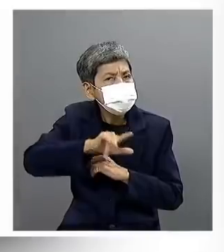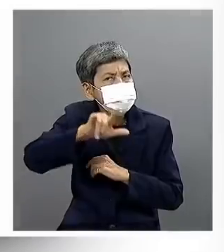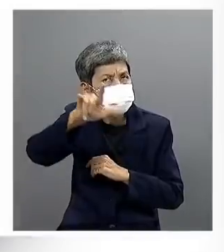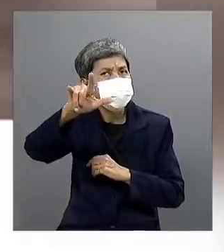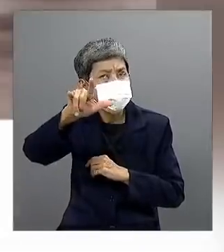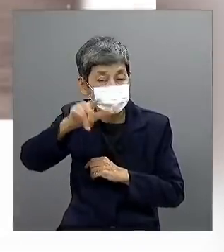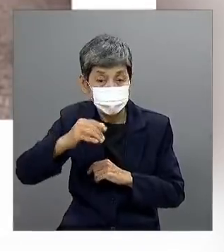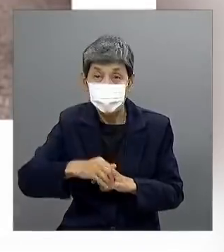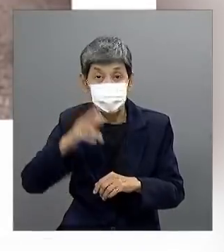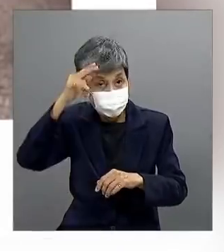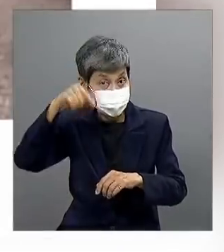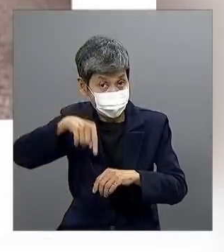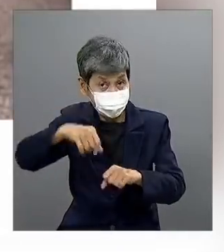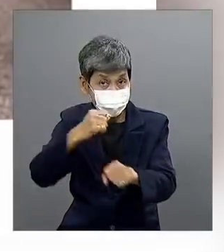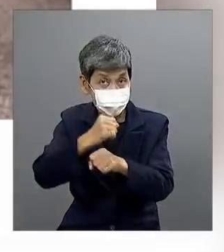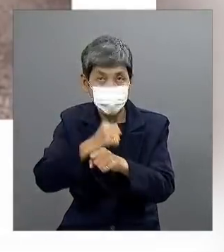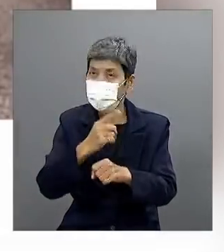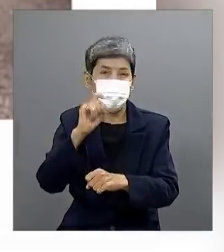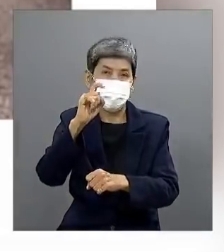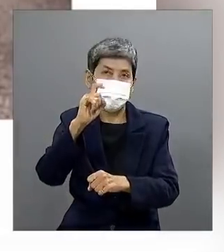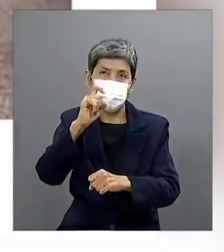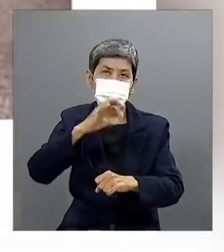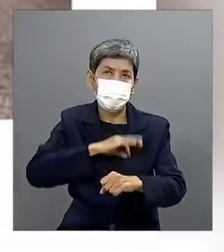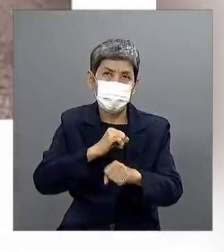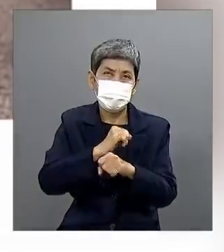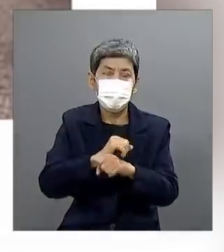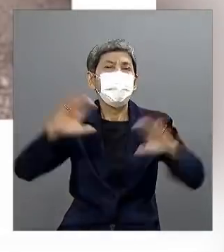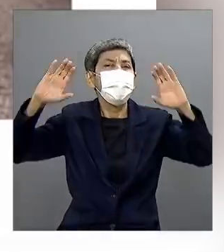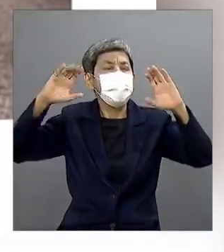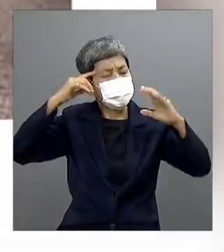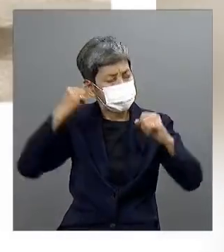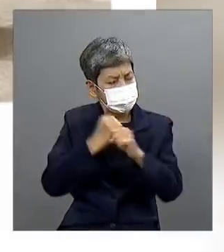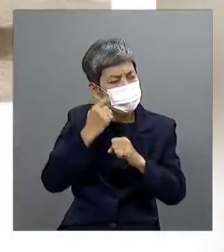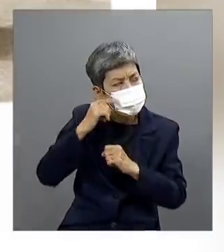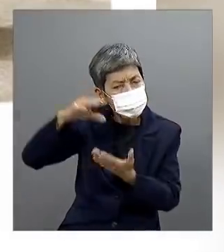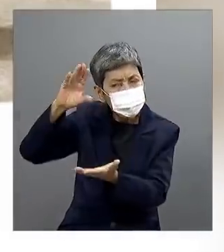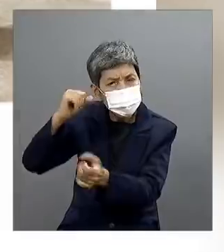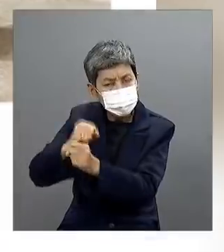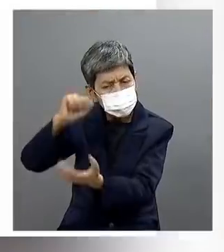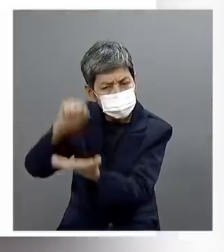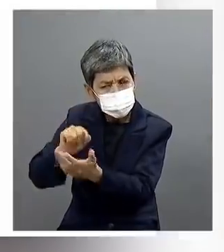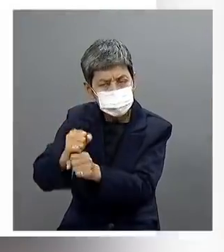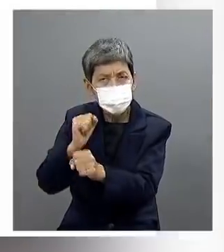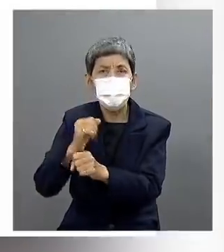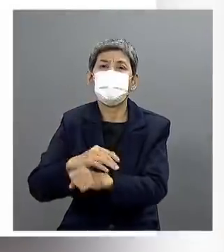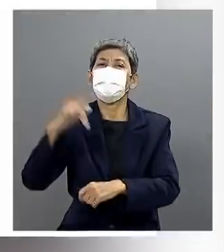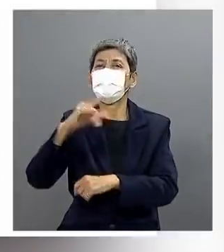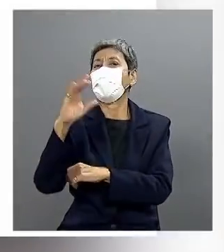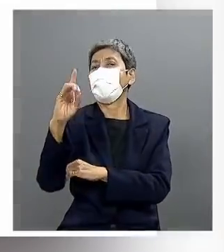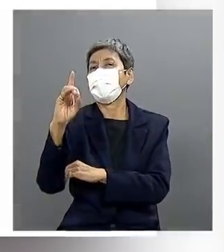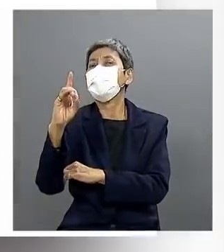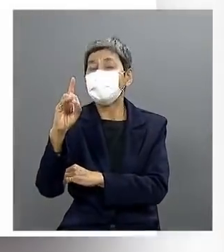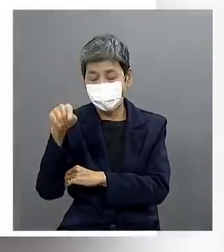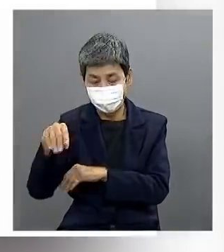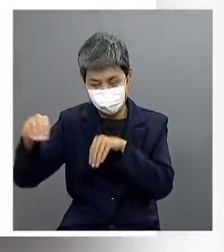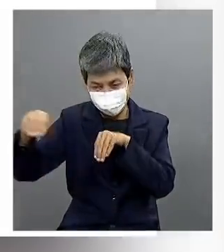ทุมเนี่ยอาจจะไม่สะดวกเท่าที่ควรทางรัฐบาลจึงได้มองหาสนามบินแห่งใหม่นั่นก็คือดอนเมืองนั่นเองค่ะซึ่งอยู่ไม่ไกลนัก